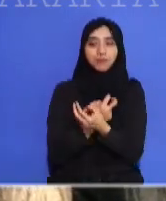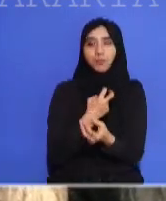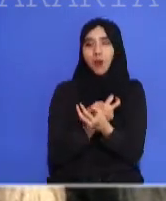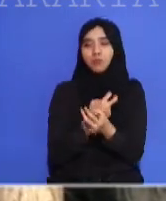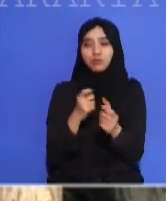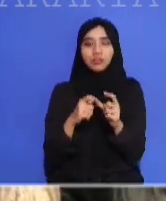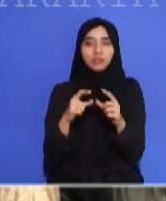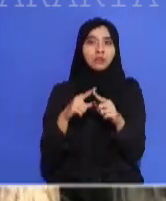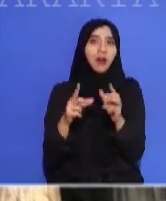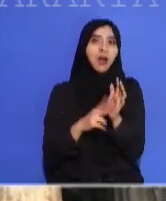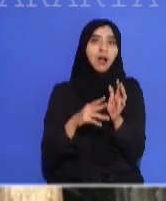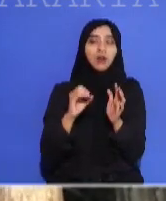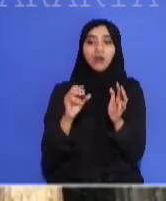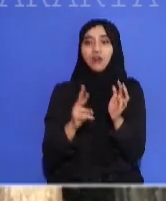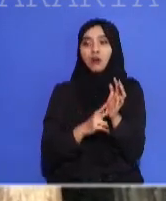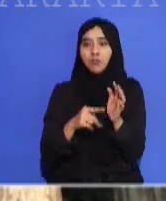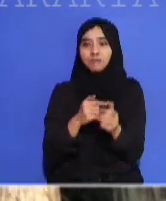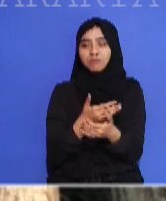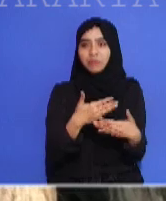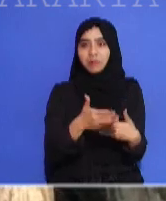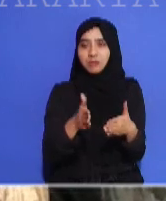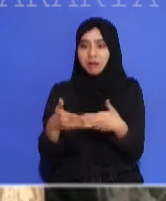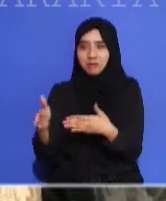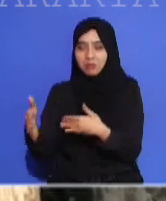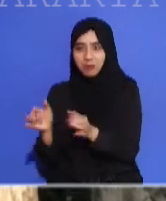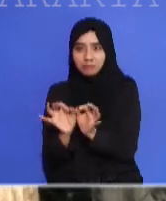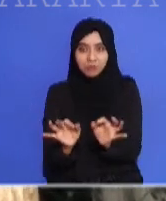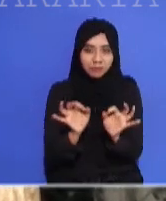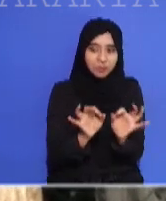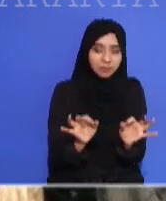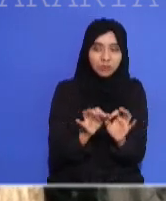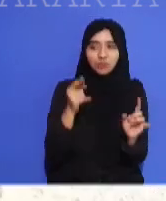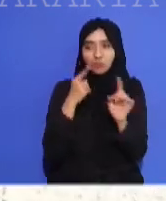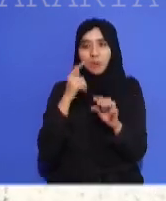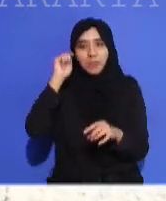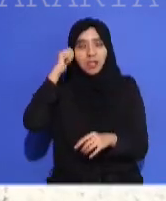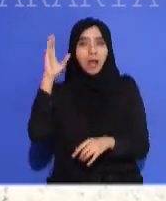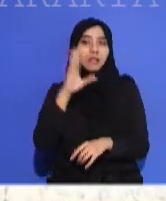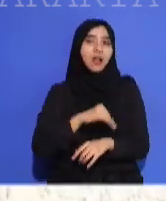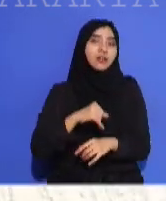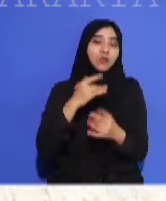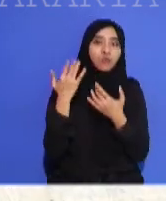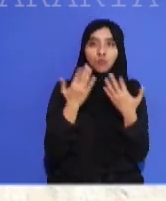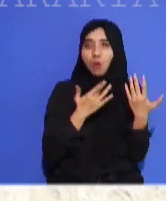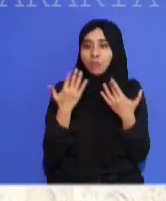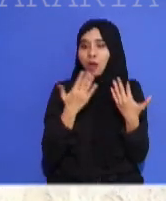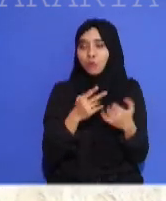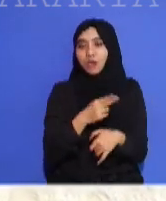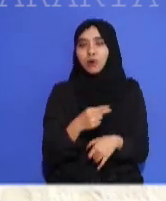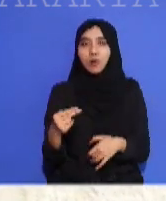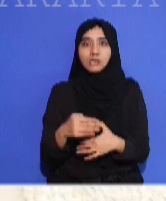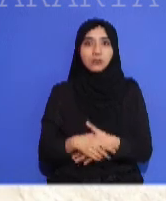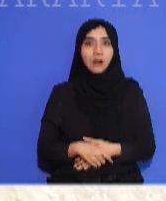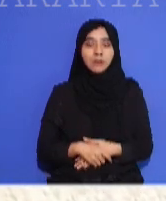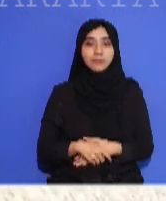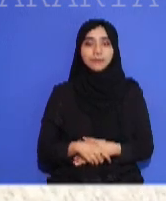sampun dipun tata lan dipun resiki kangge kridha mahargi ambal warsa kamardika Republik Indonesia. Binarsih sawenih warga maratelaken